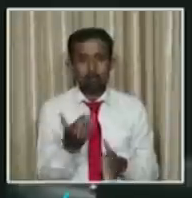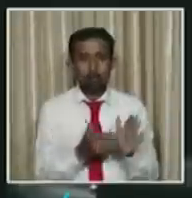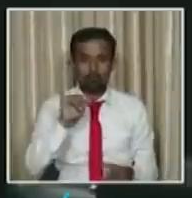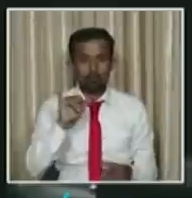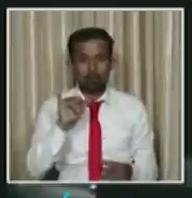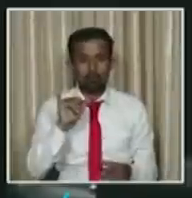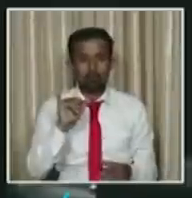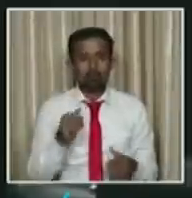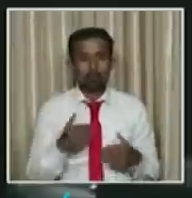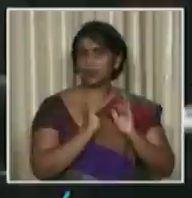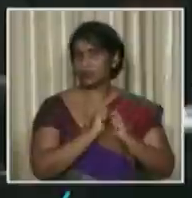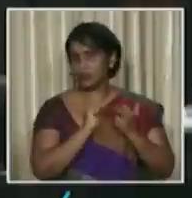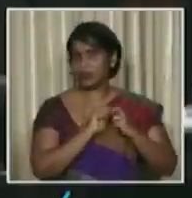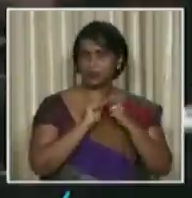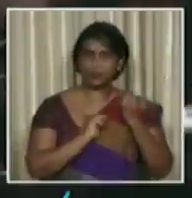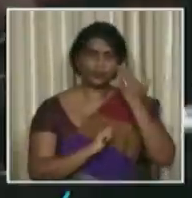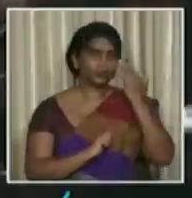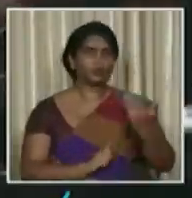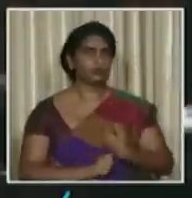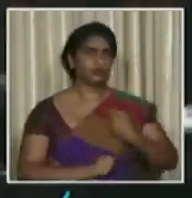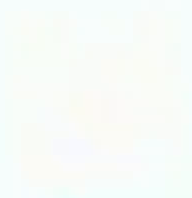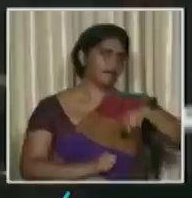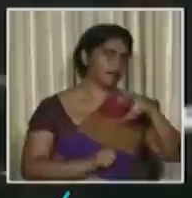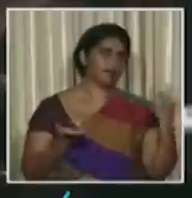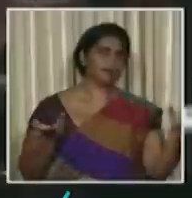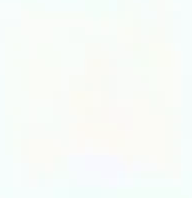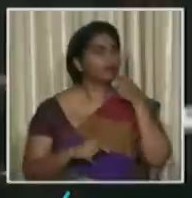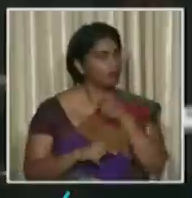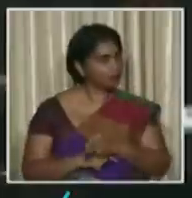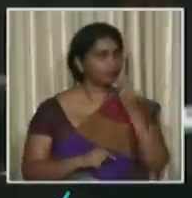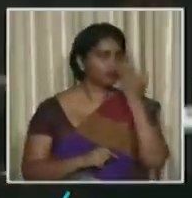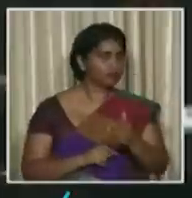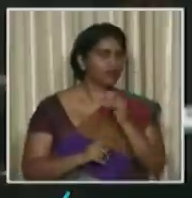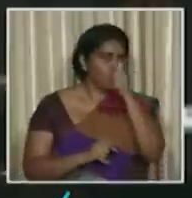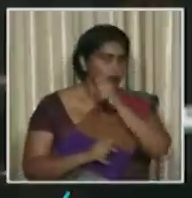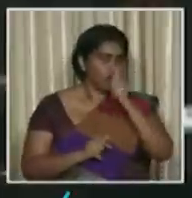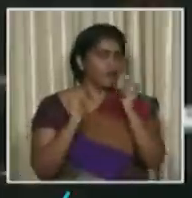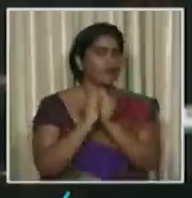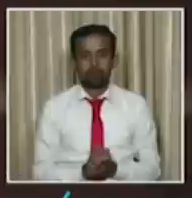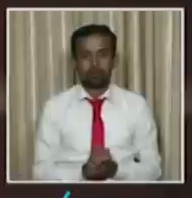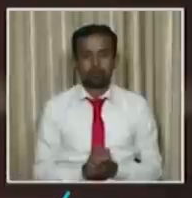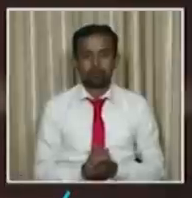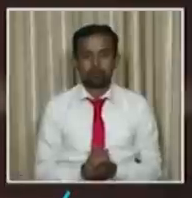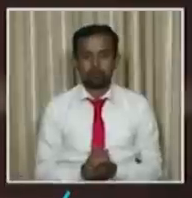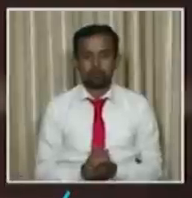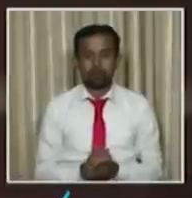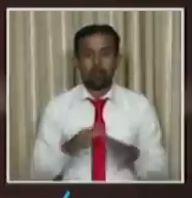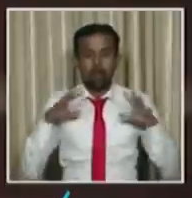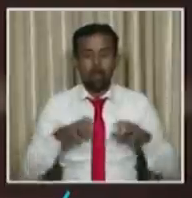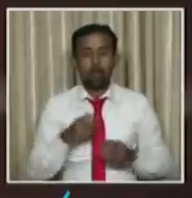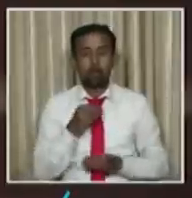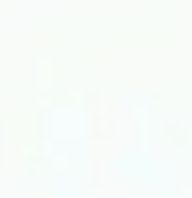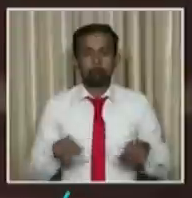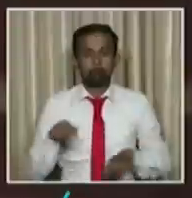ගන්න පුළුවන්. අපි එහෙ කියලා නඩු දානවද? අපිට නම් කිසිම විශ්වාසයක් නැහැ මේක ස්වාධීන වෙහෙ වෙනවා. මේකේ මොන හරි හොර රහසක් තියෙනවා කියන එක අපිට පැහැදිලි. නැව අයිති සමාගම